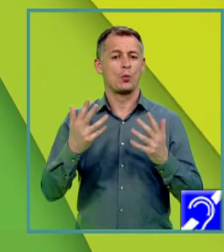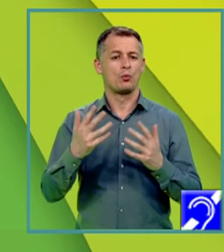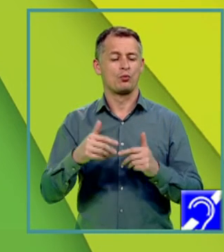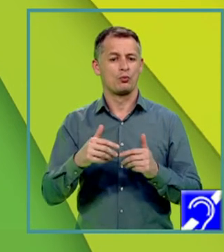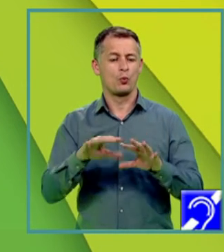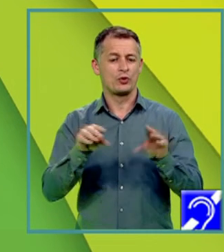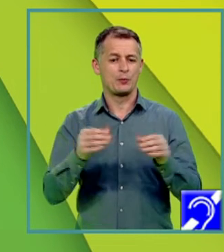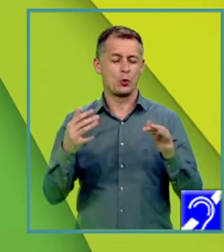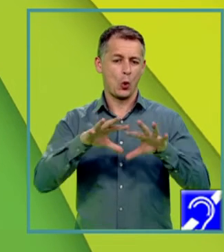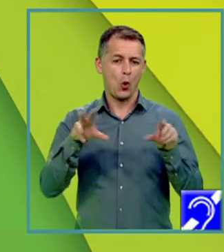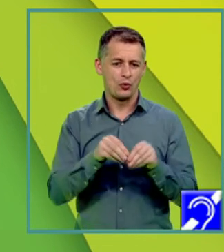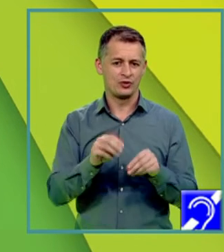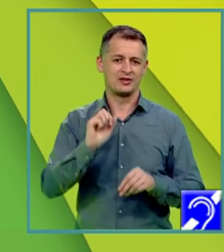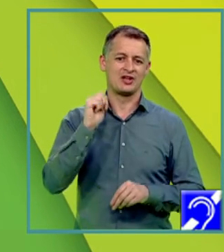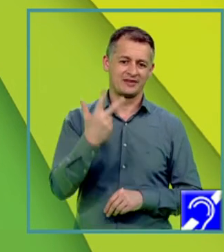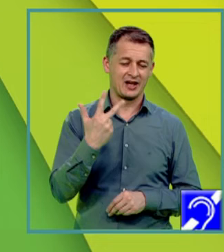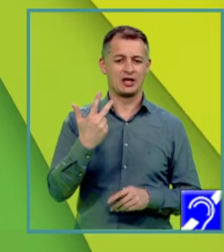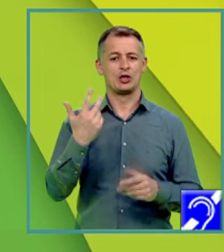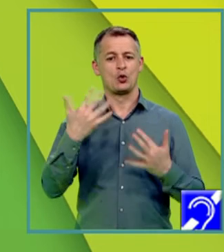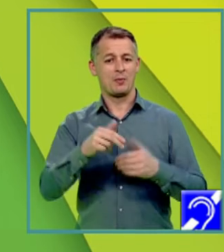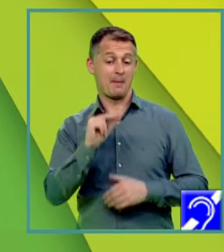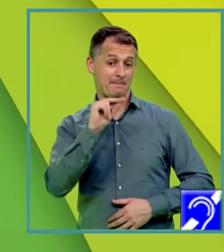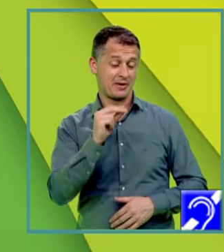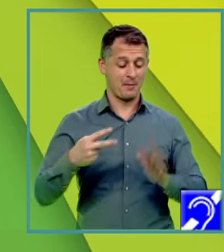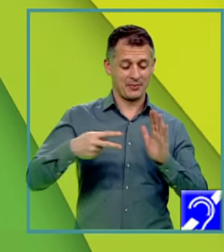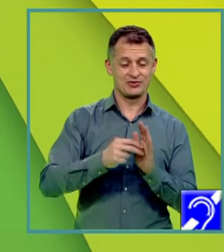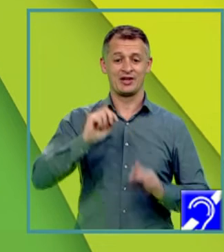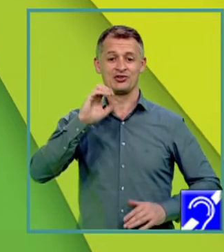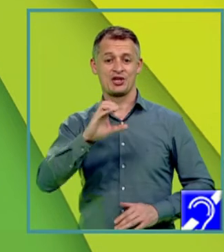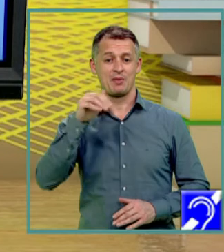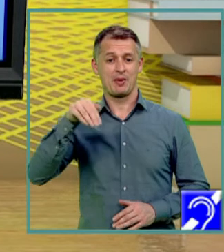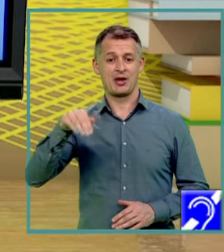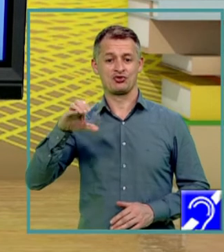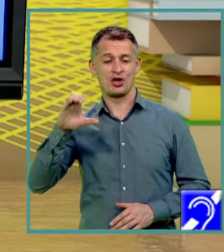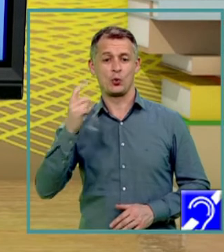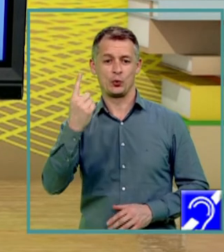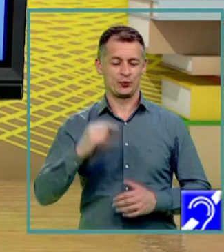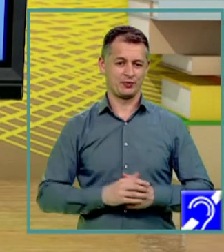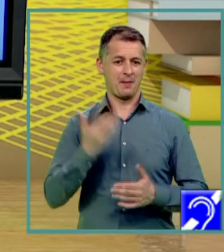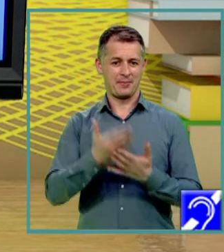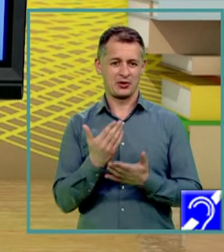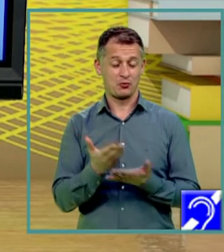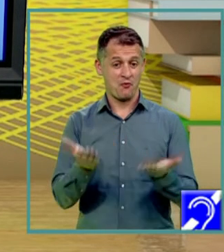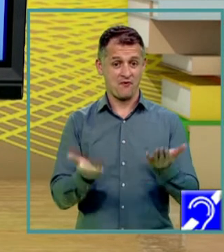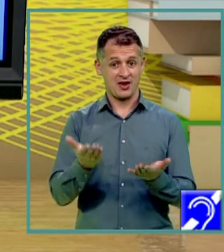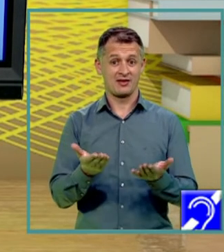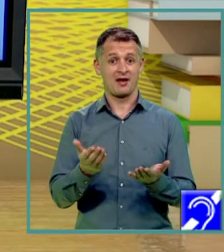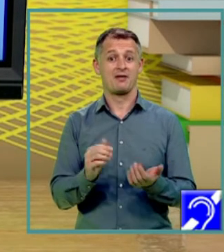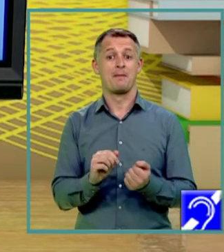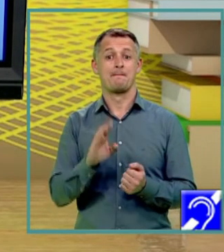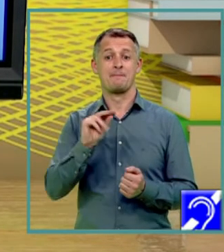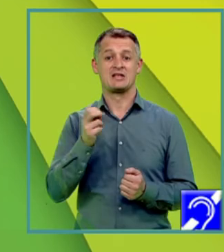cele trei numere care va fi pe împărțit la c m m m c pentru varianta Pascal